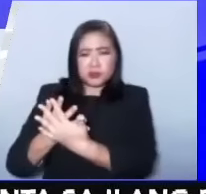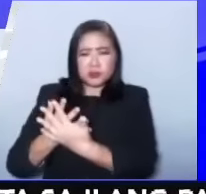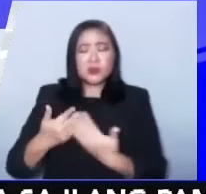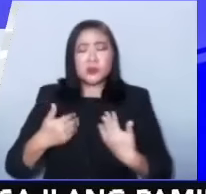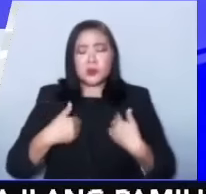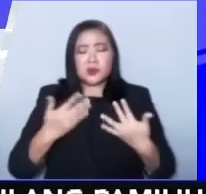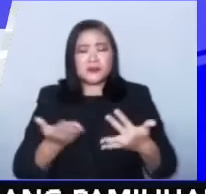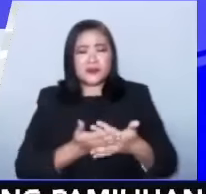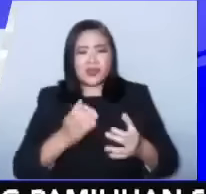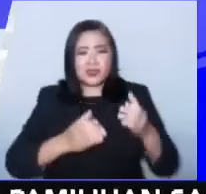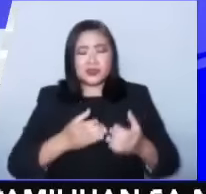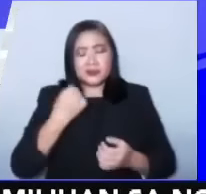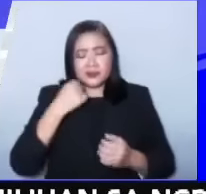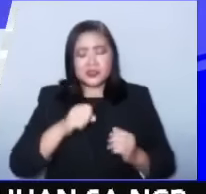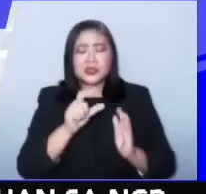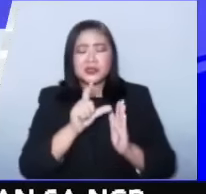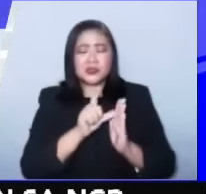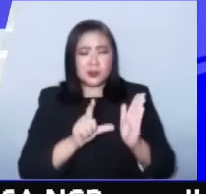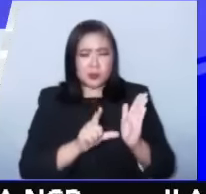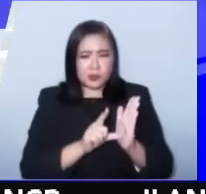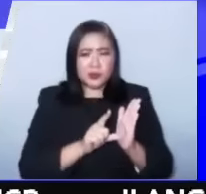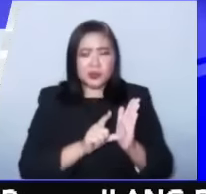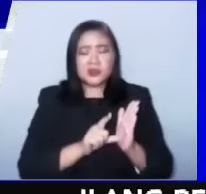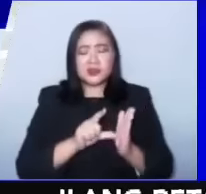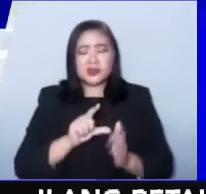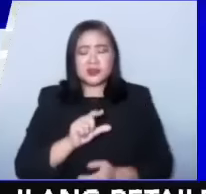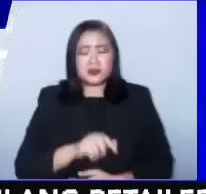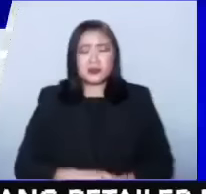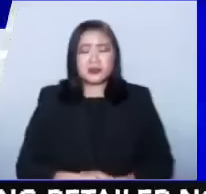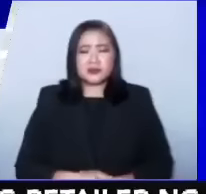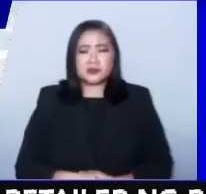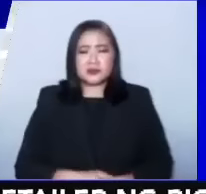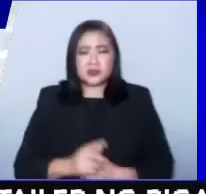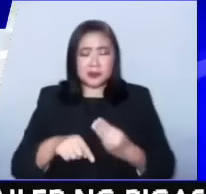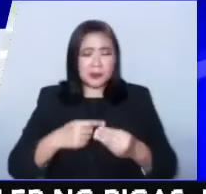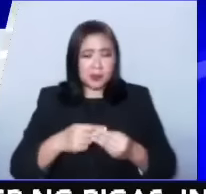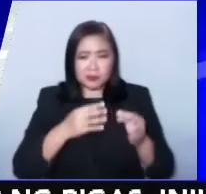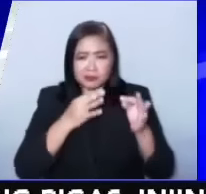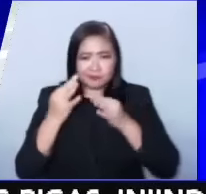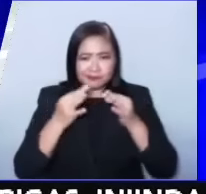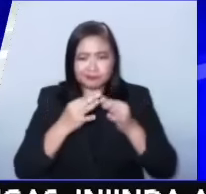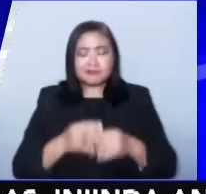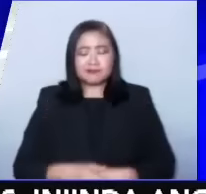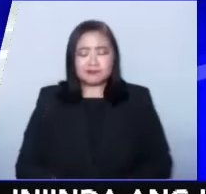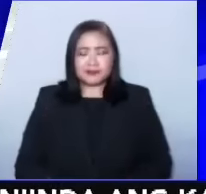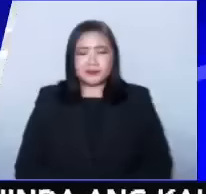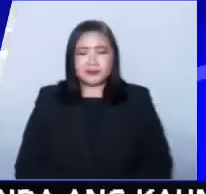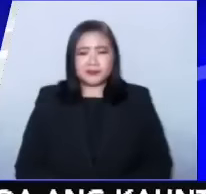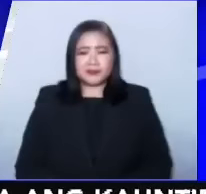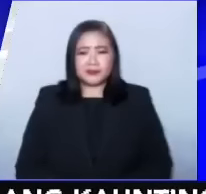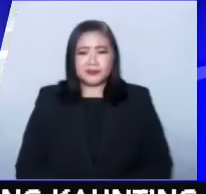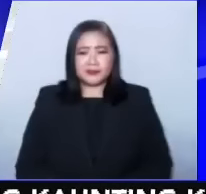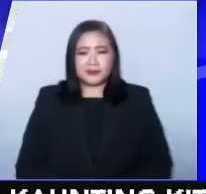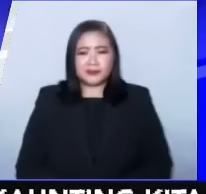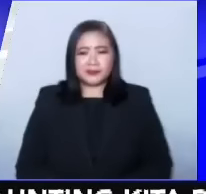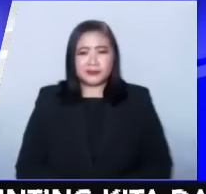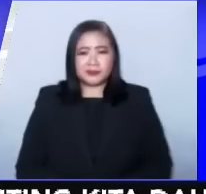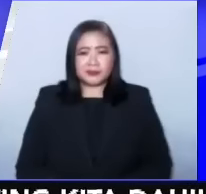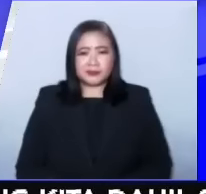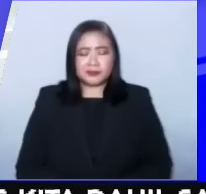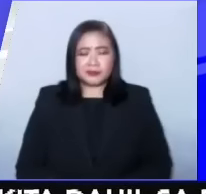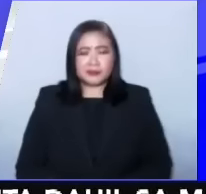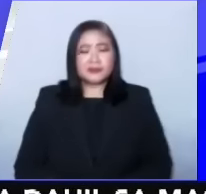Republic Act 9165 o comprehensive Dangerous Drugs Act of 2002 itong unang balita